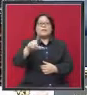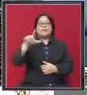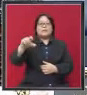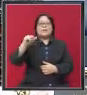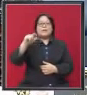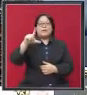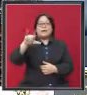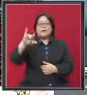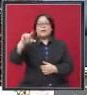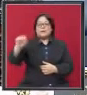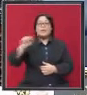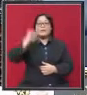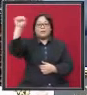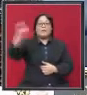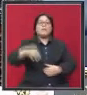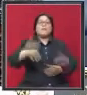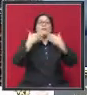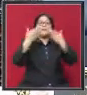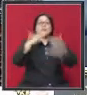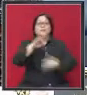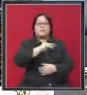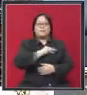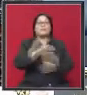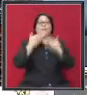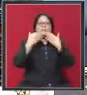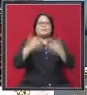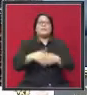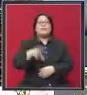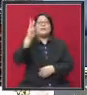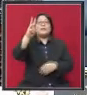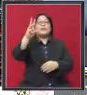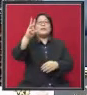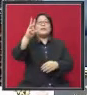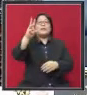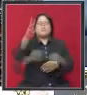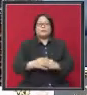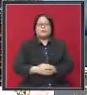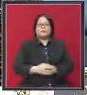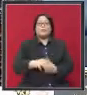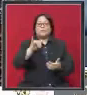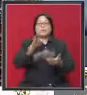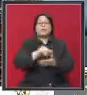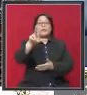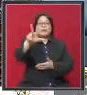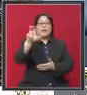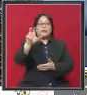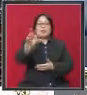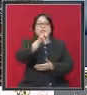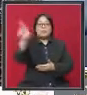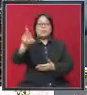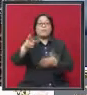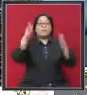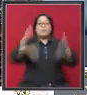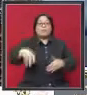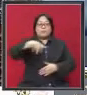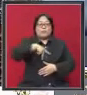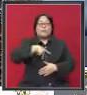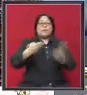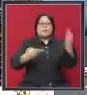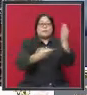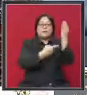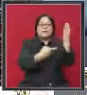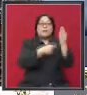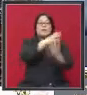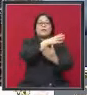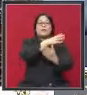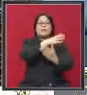Getah Sabah LIGS. Masih, ini yang Mak Menteri. Gol 6-0. Ini 300,000 ya pemilik kebun getah dan